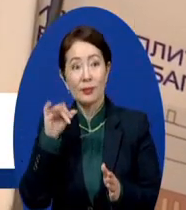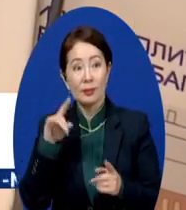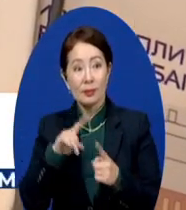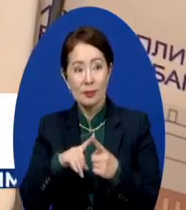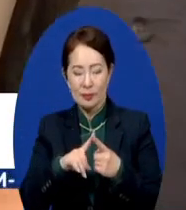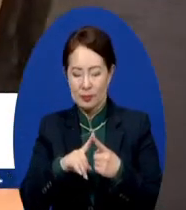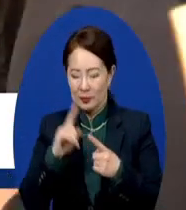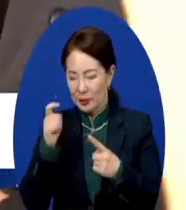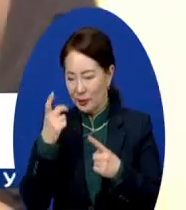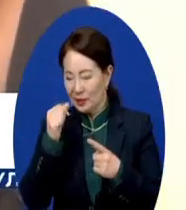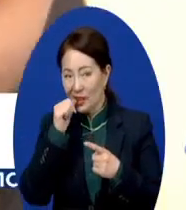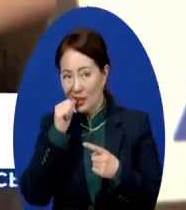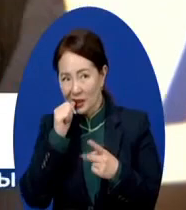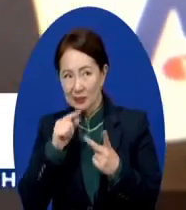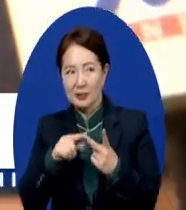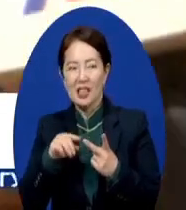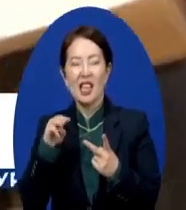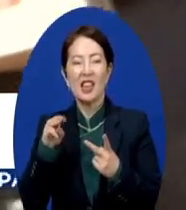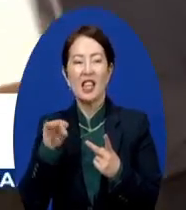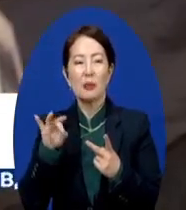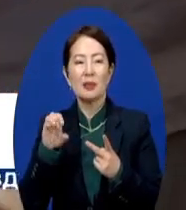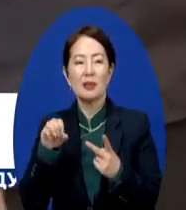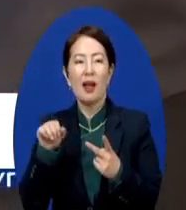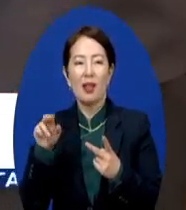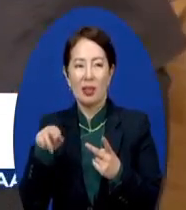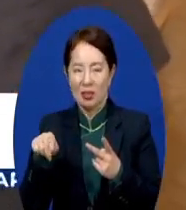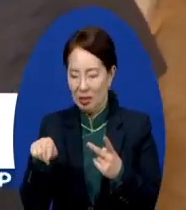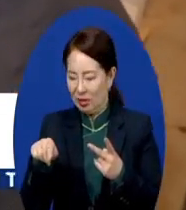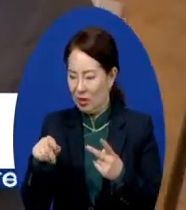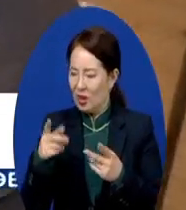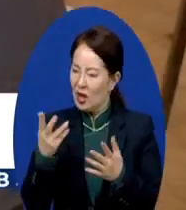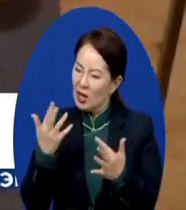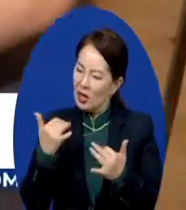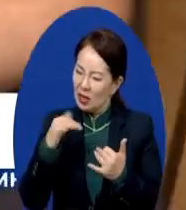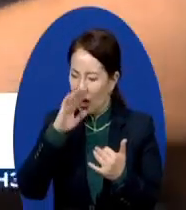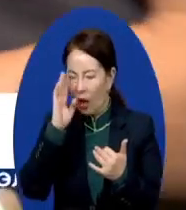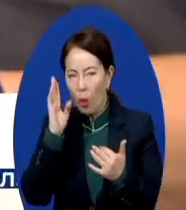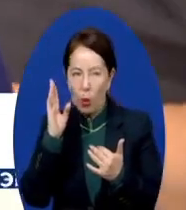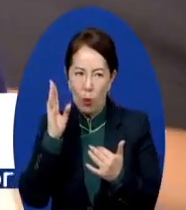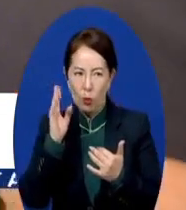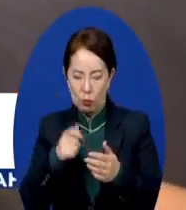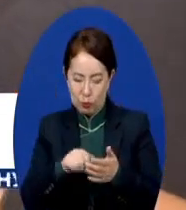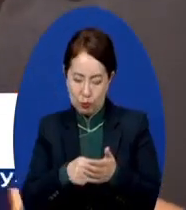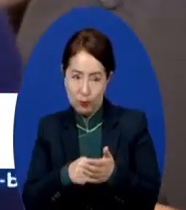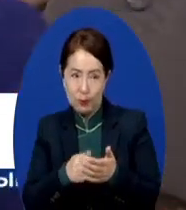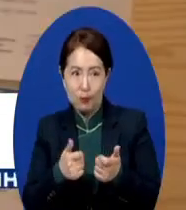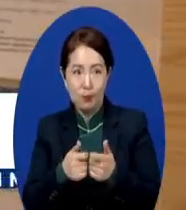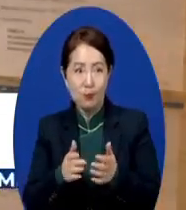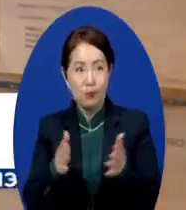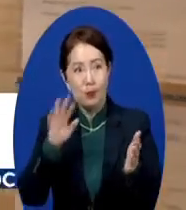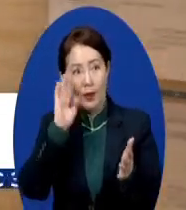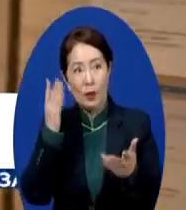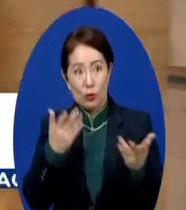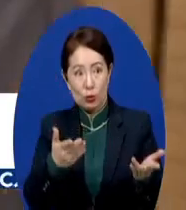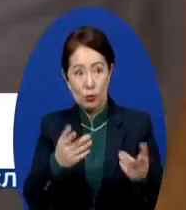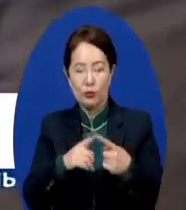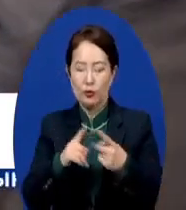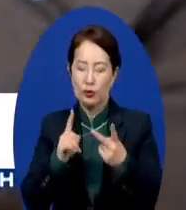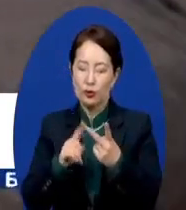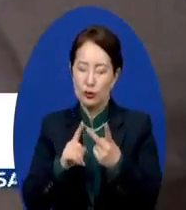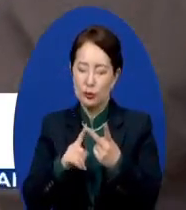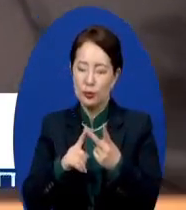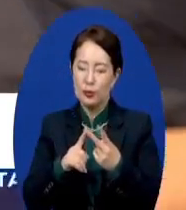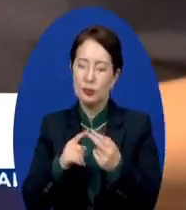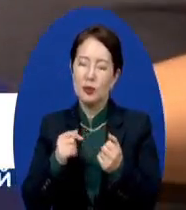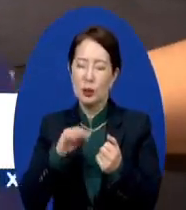шиг хэмжээдэг зүйл нь термостат гэж зүйл байдаг. Яг хэдэн градус сонхвыг өөрөө сонгоч нь автомат ажиллаа явчихна. Хоёр дахь нь